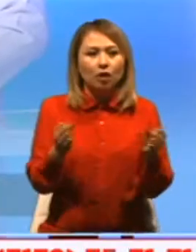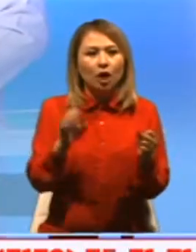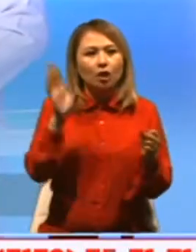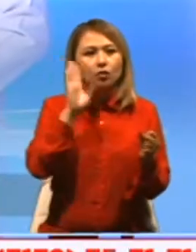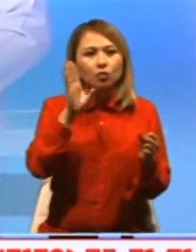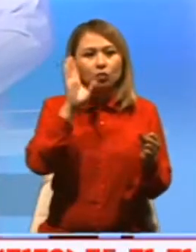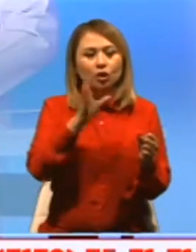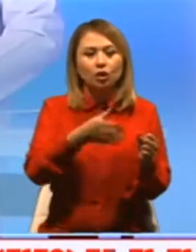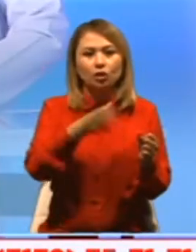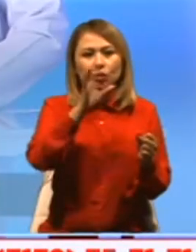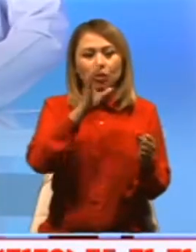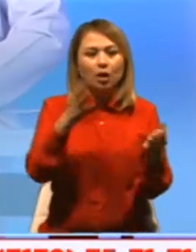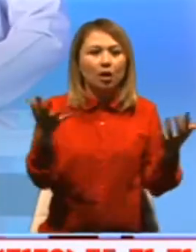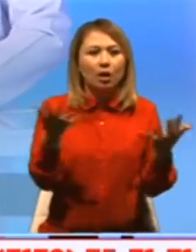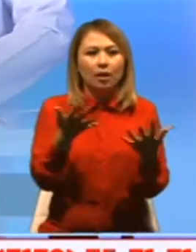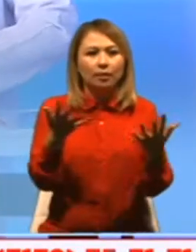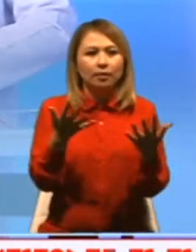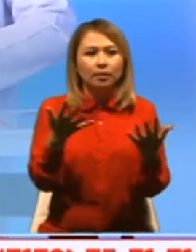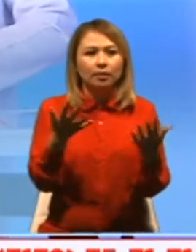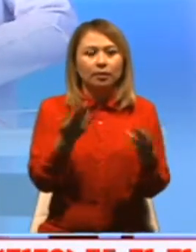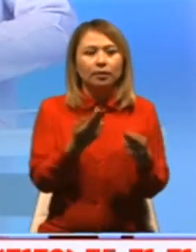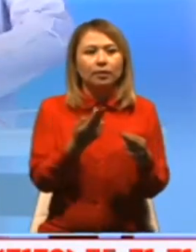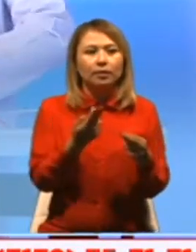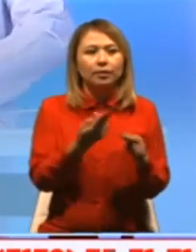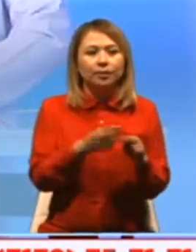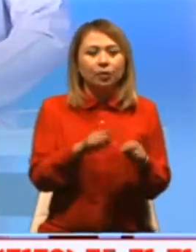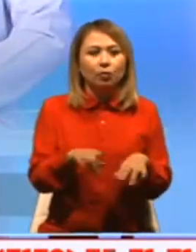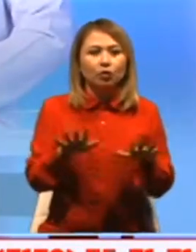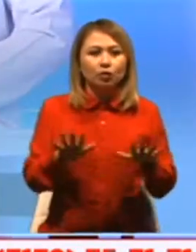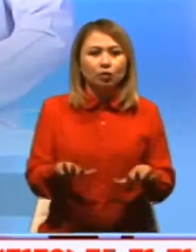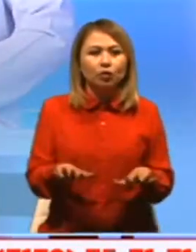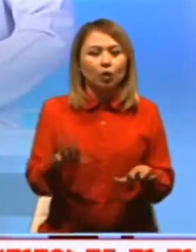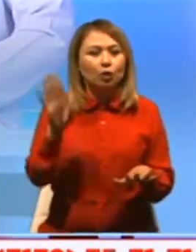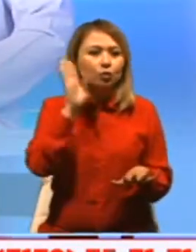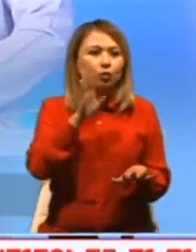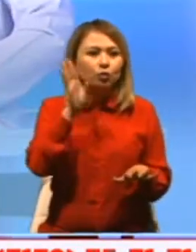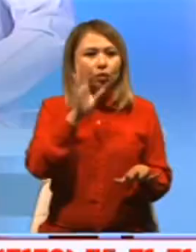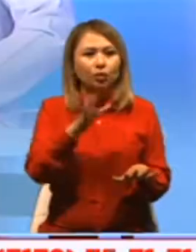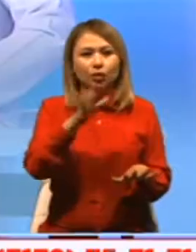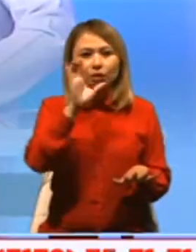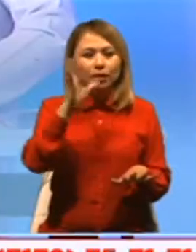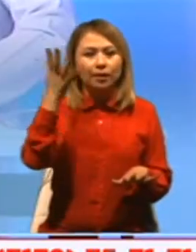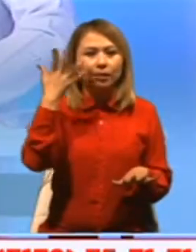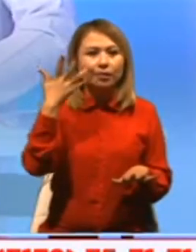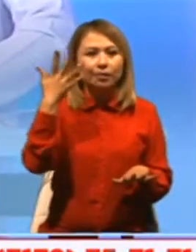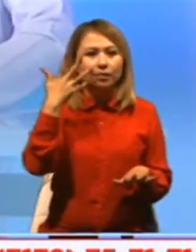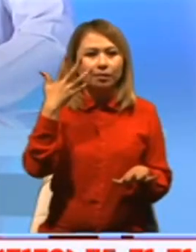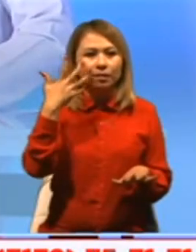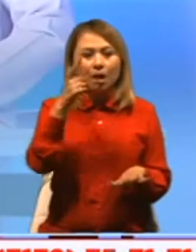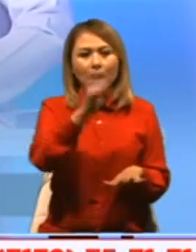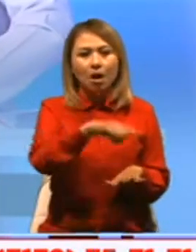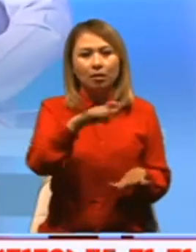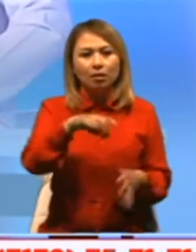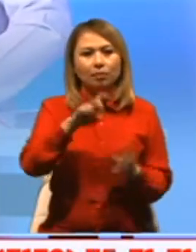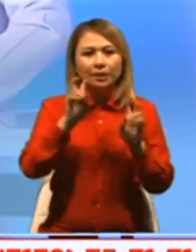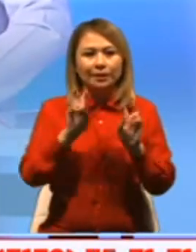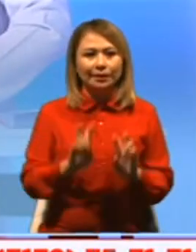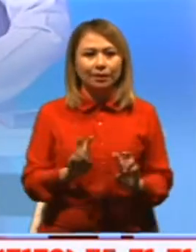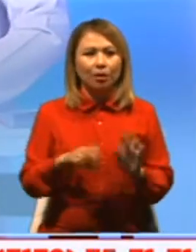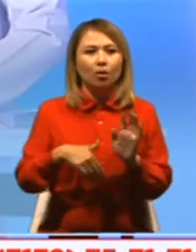кетті дәрігеріміз, қандай әсер беретіндігін. Ол жерде, яғни суды ішкен кезде адамдар негізі отырып ішкен